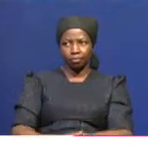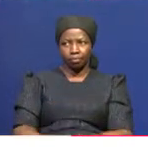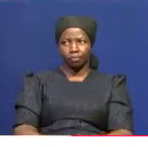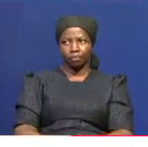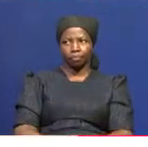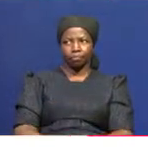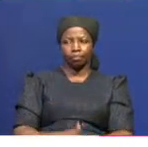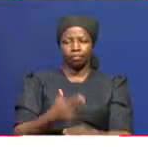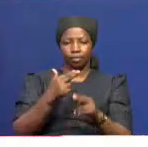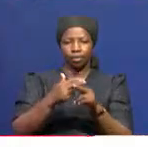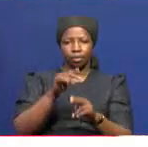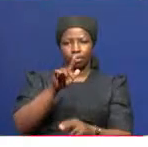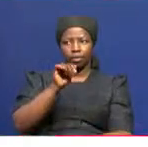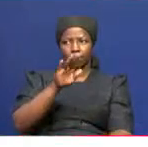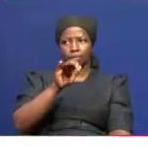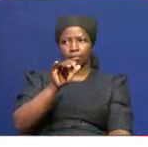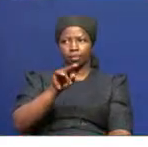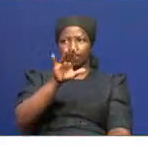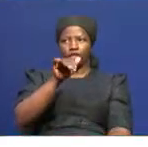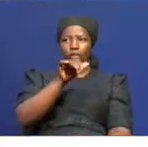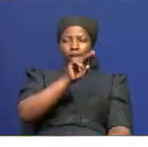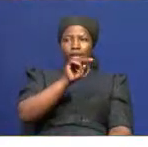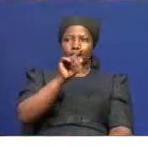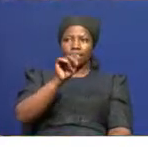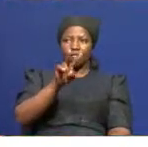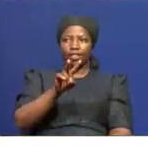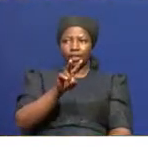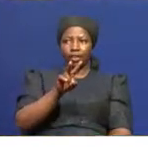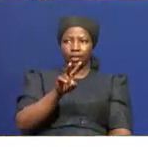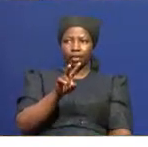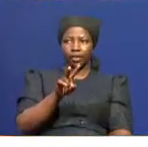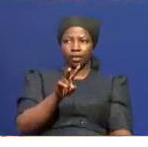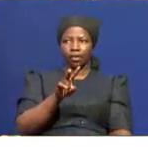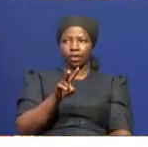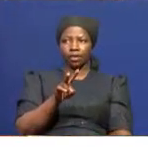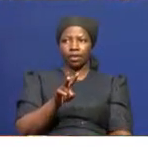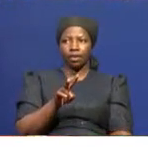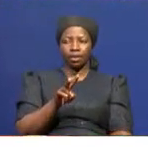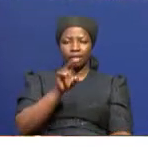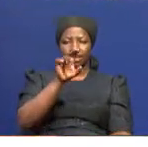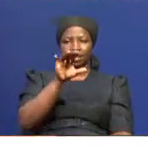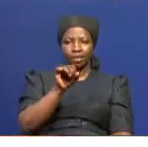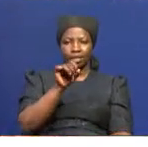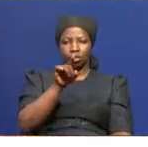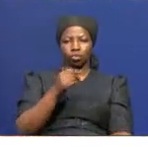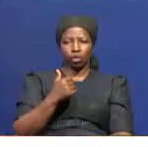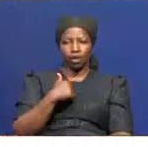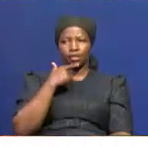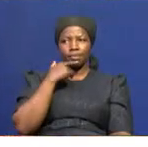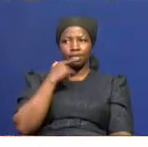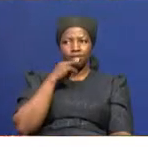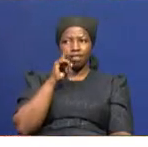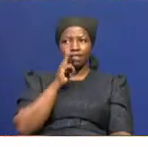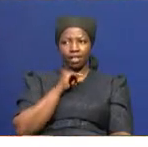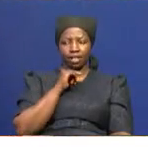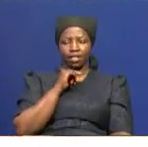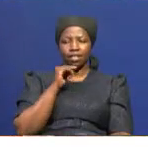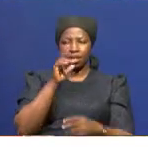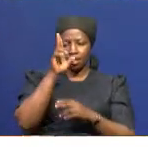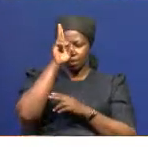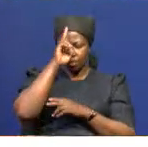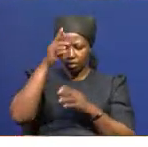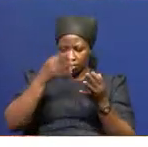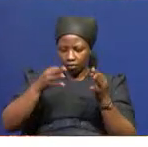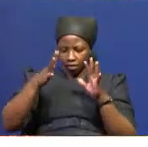Jina langu ni Laban Shabani kutoka NTV. Bwana Waziri, umetaja kwamba pia maafisa wa